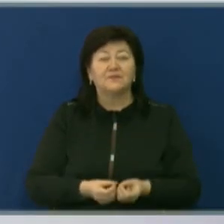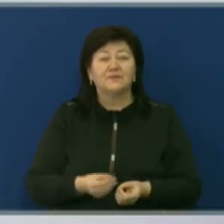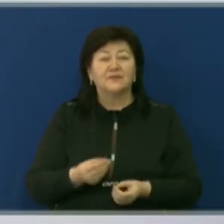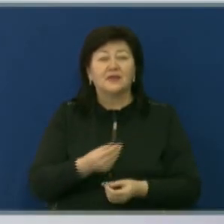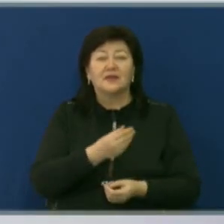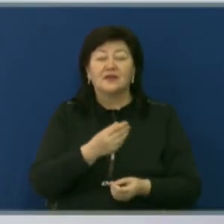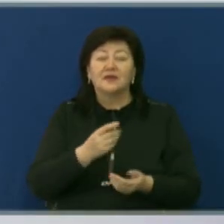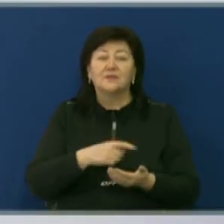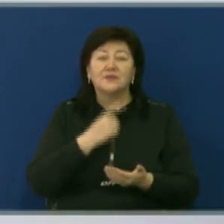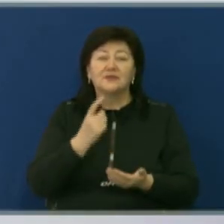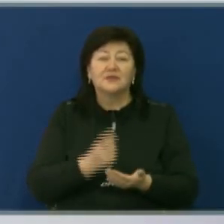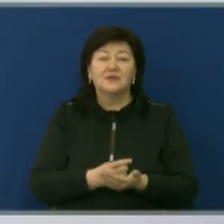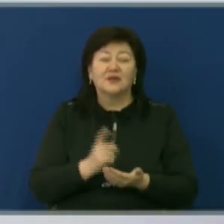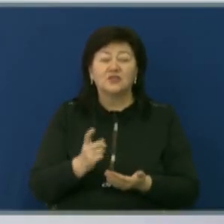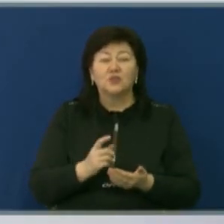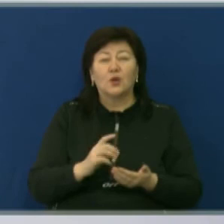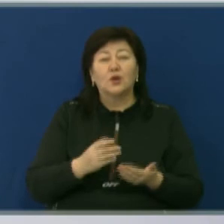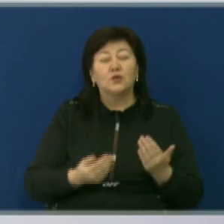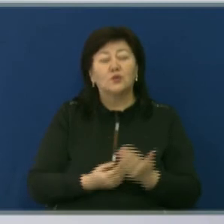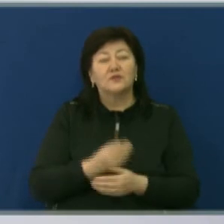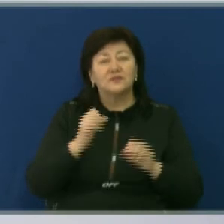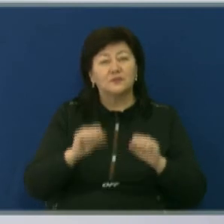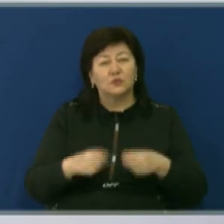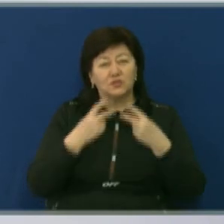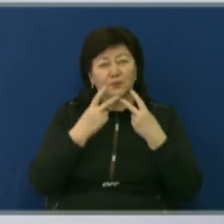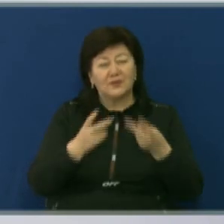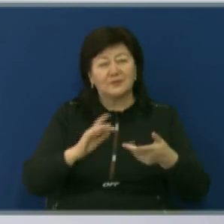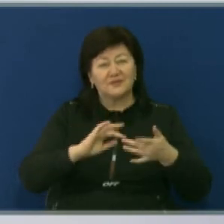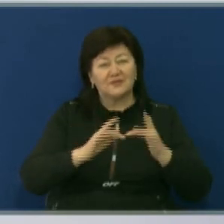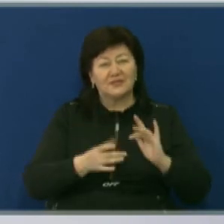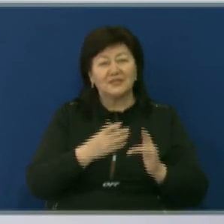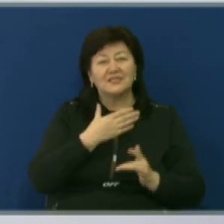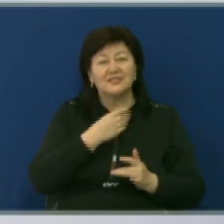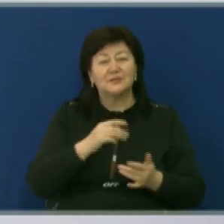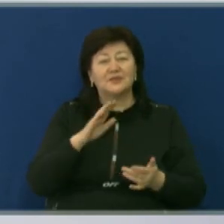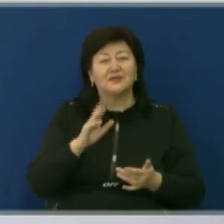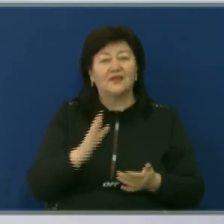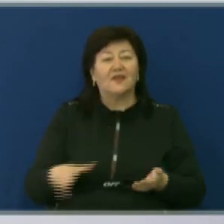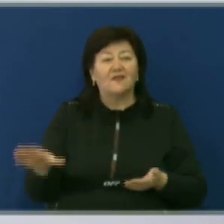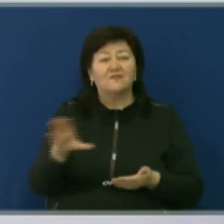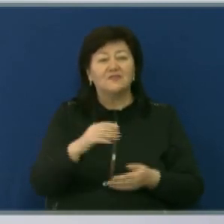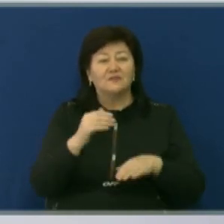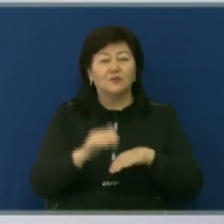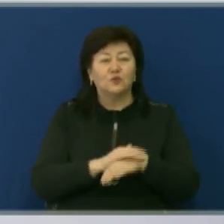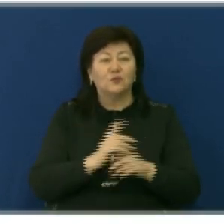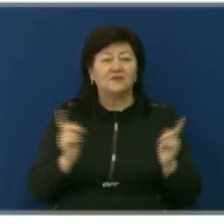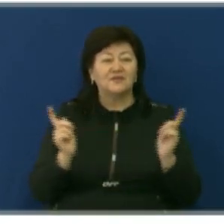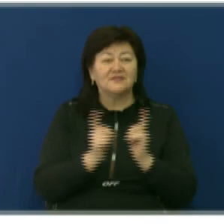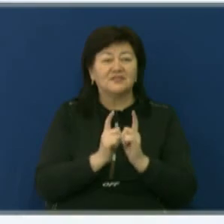Напомним, наши новости вы также можете увидеть на сайте семейтв.кз. На этом наш выпуск завершен. Всего доброго, до новых встреч!